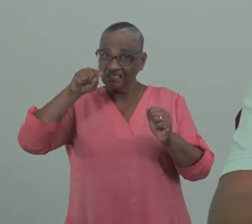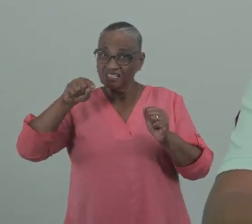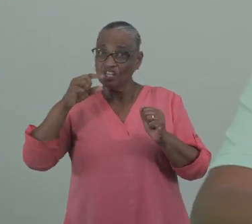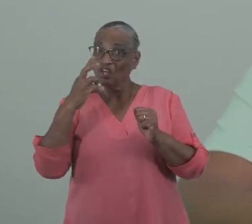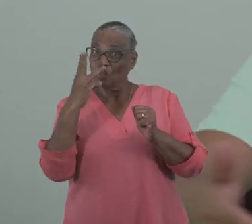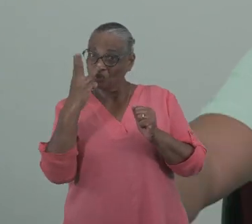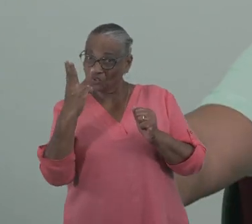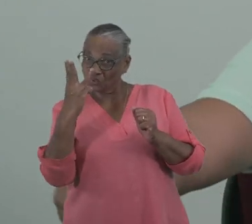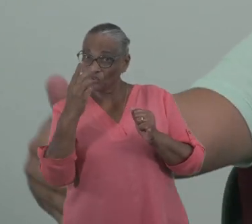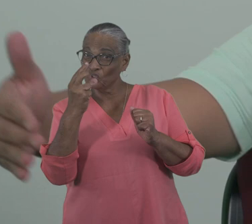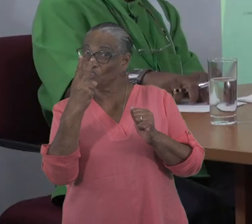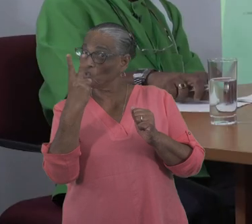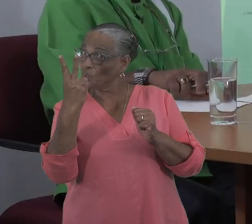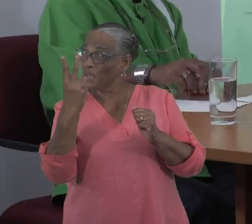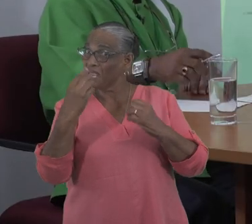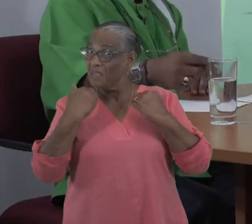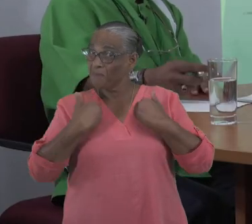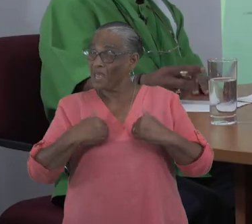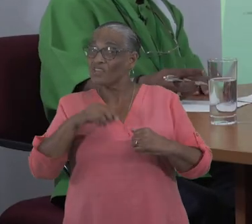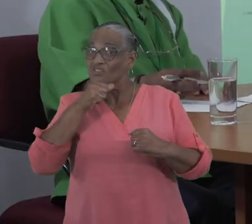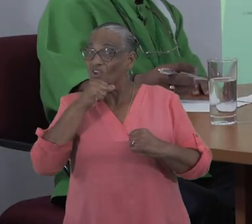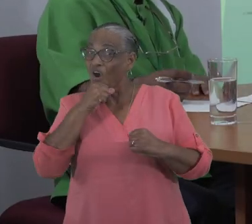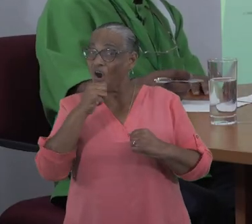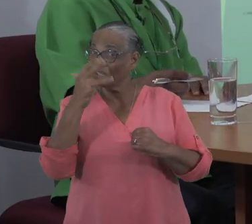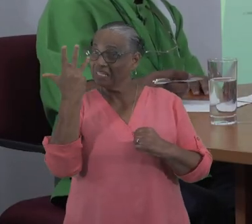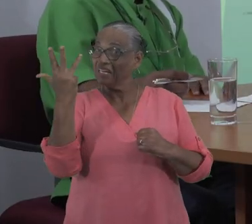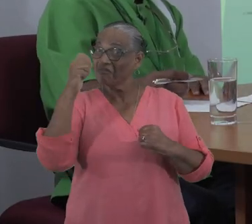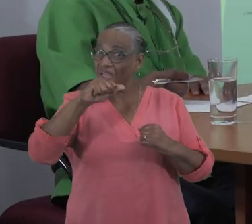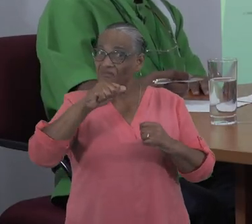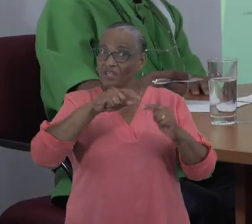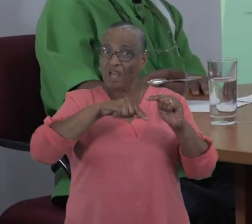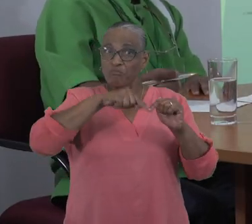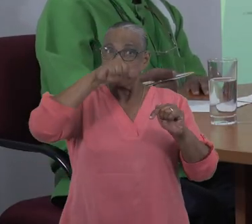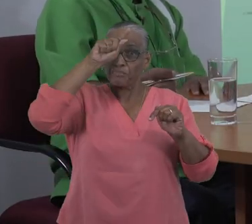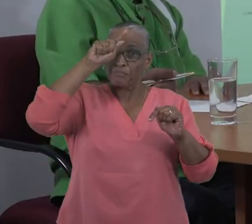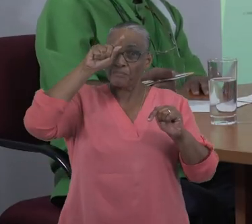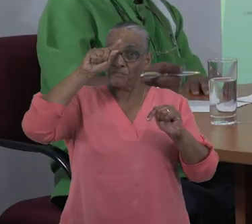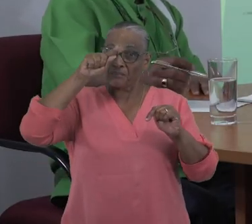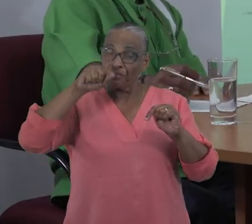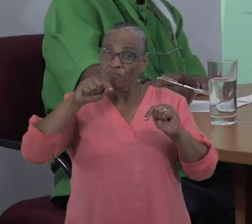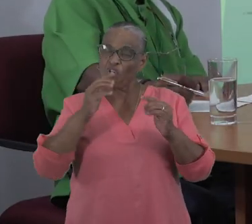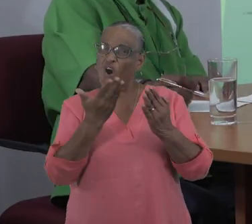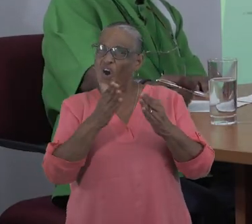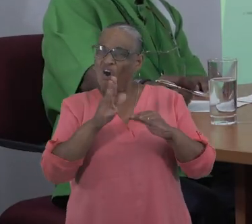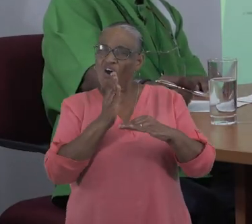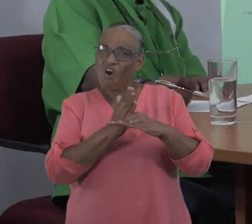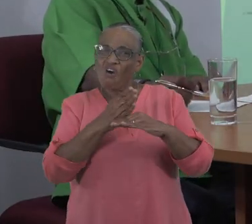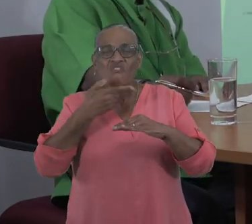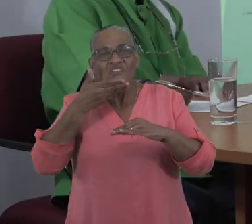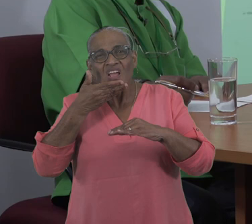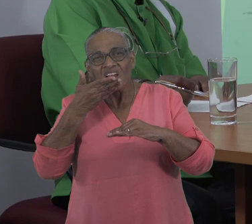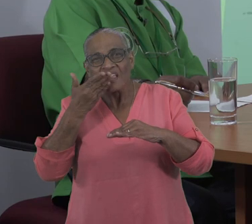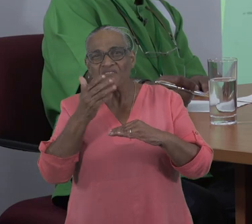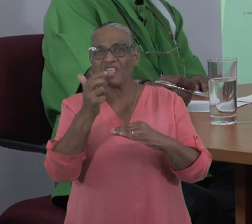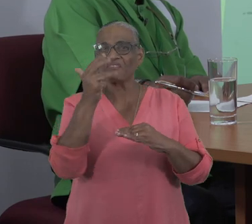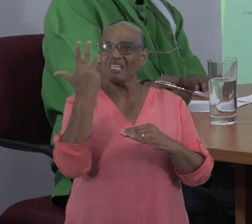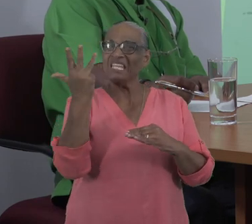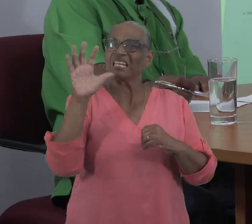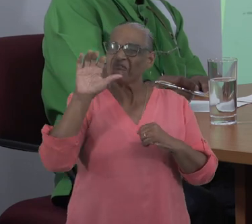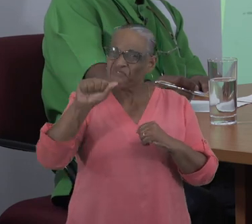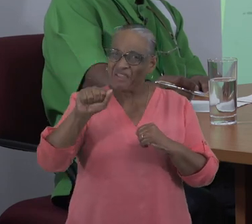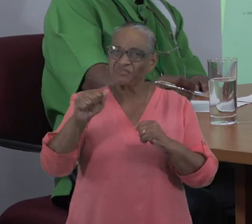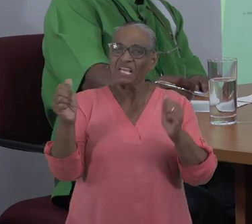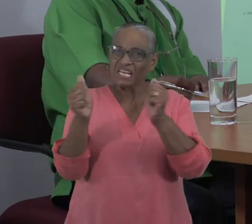statistiek? Als je 2 of 3 mensen van 90 jaar oud hebt, dan schuiven die statistieken heel snel. Ja. Dus dat je een gemiddelde leeftijd van 59 jaar